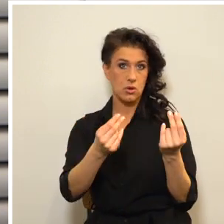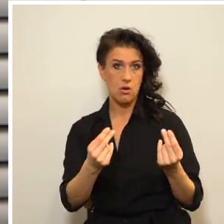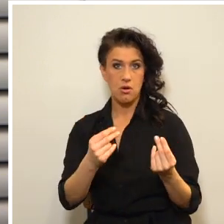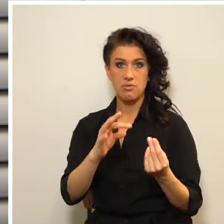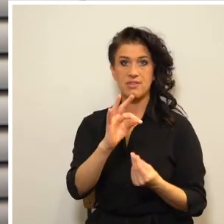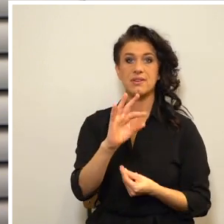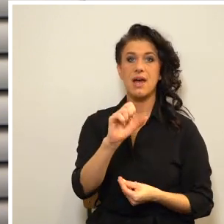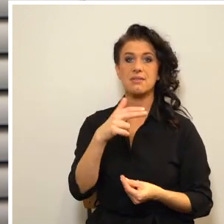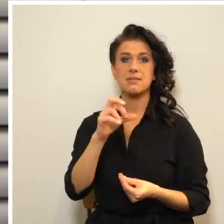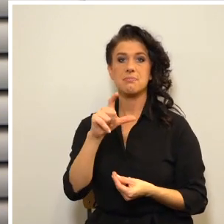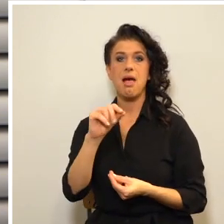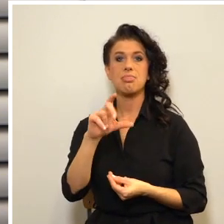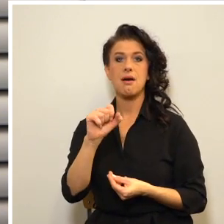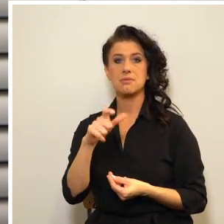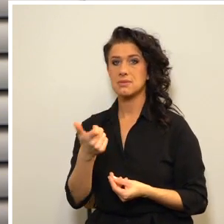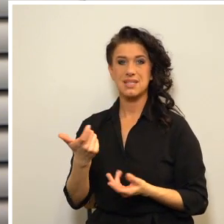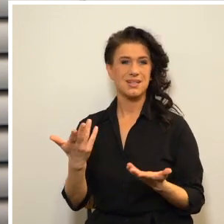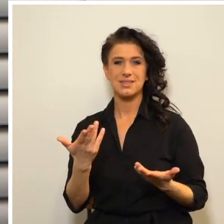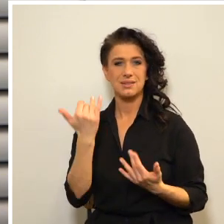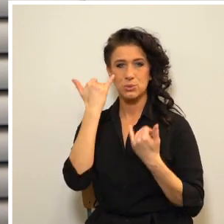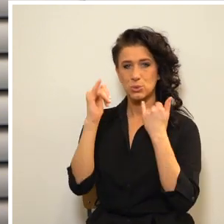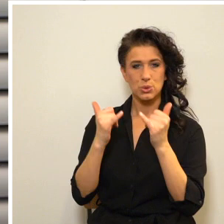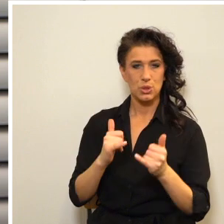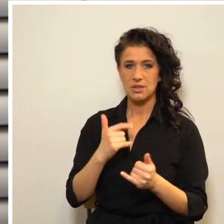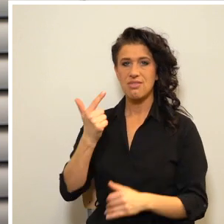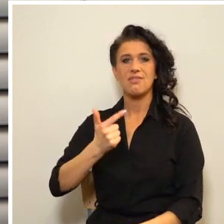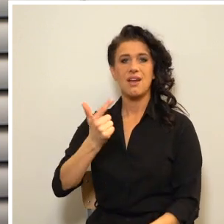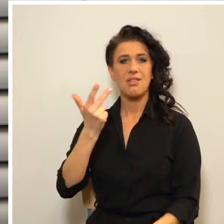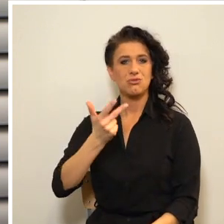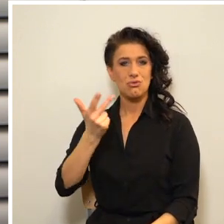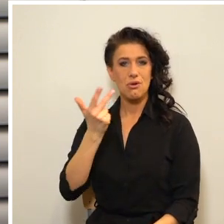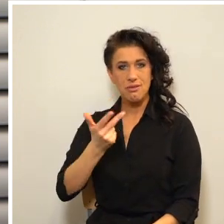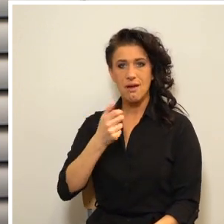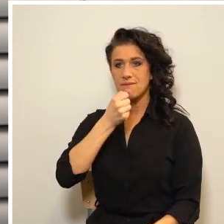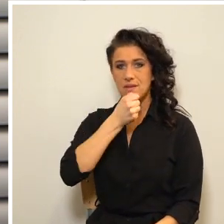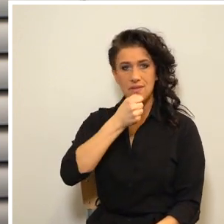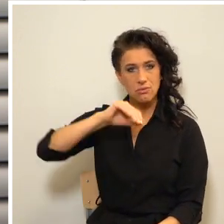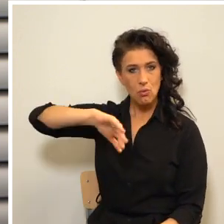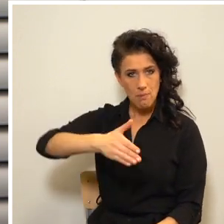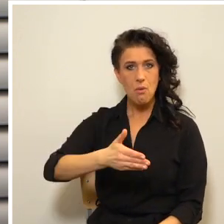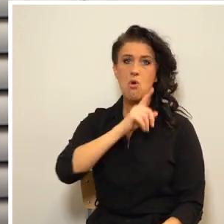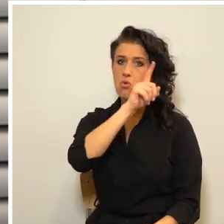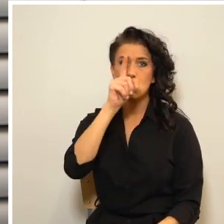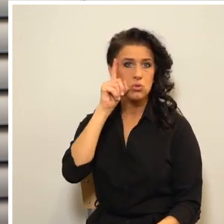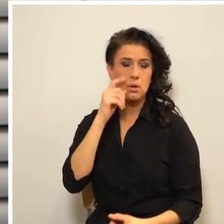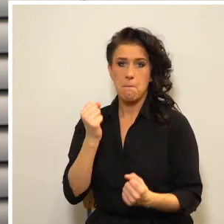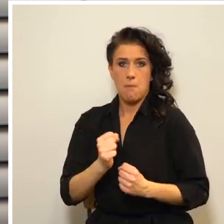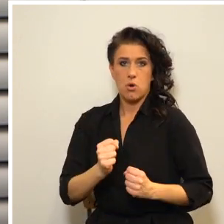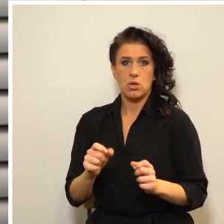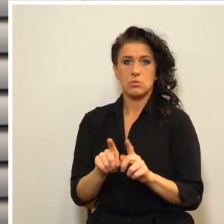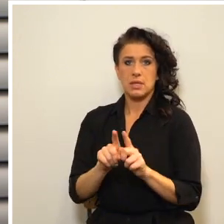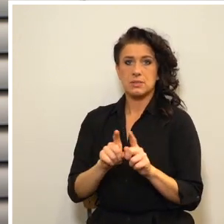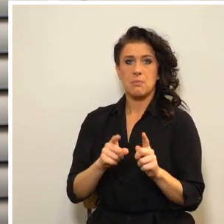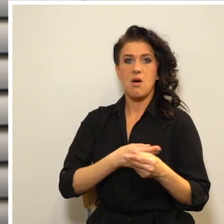po ja tych wypowiedziach z ostatnich dwóch-trzech lat w tych takich wywiadów pogłębionych to jest to że ludzie coraz bardziej boją się